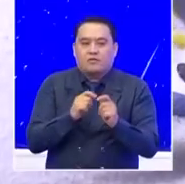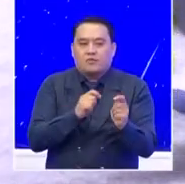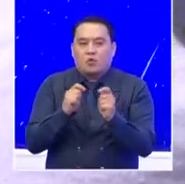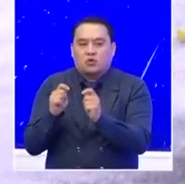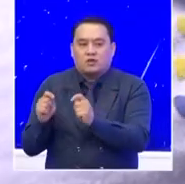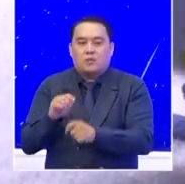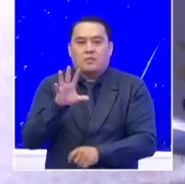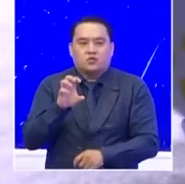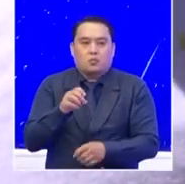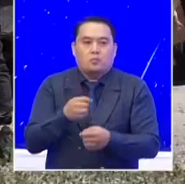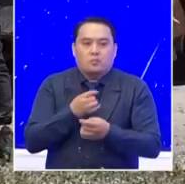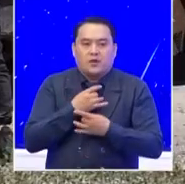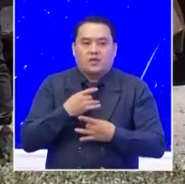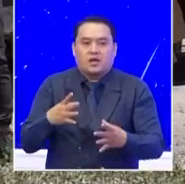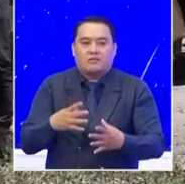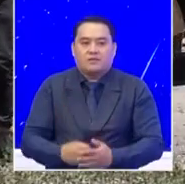около 500 подарков.